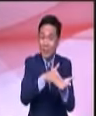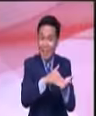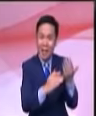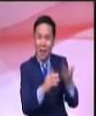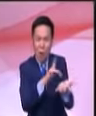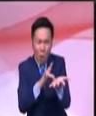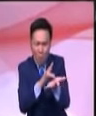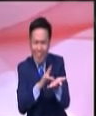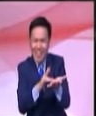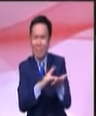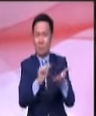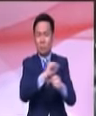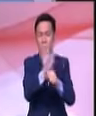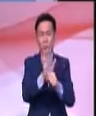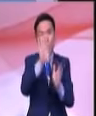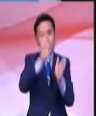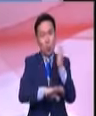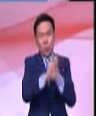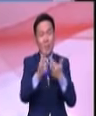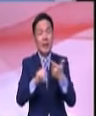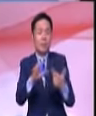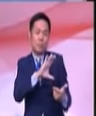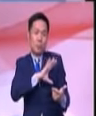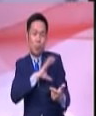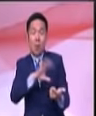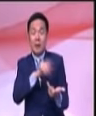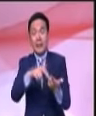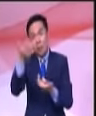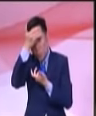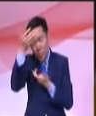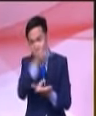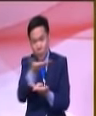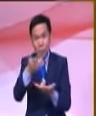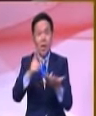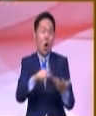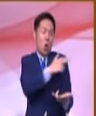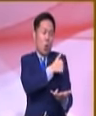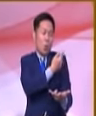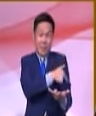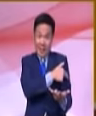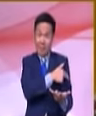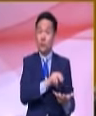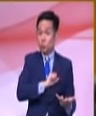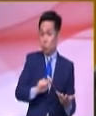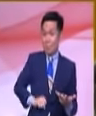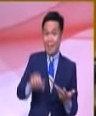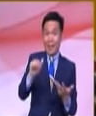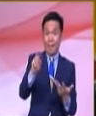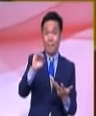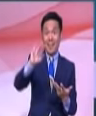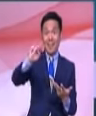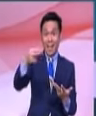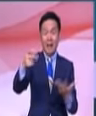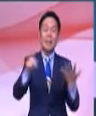Tertutup Pasir Gudang, Ibu Pejabat Bomba Johor, Hospital Sultan Aminah dan IPK.